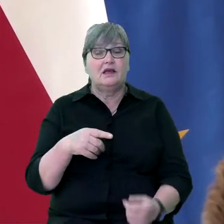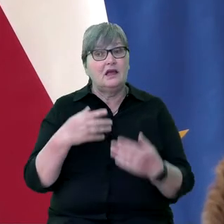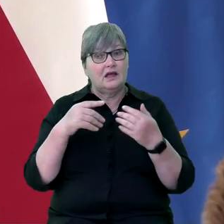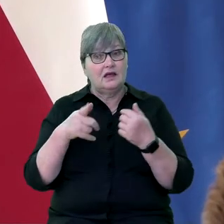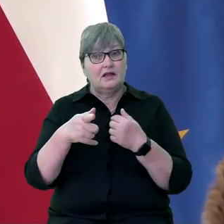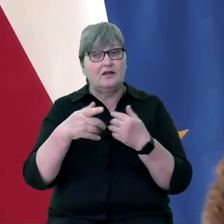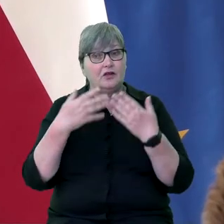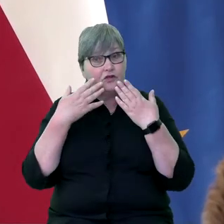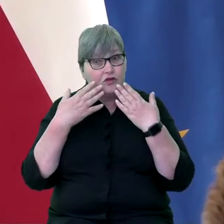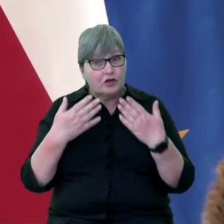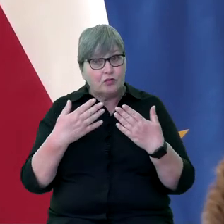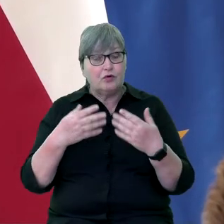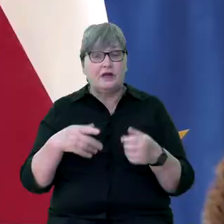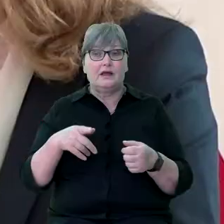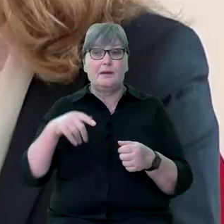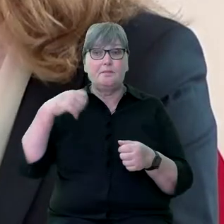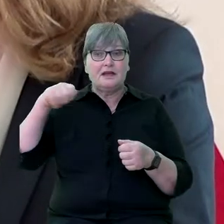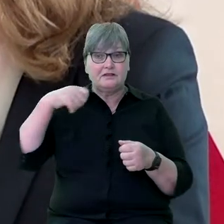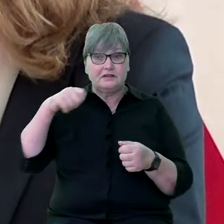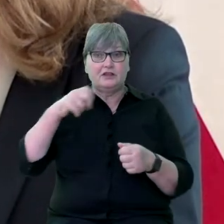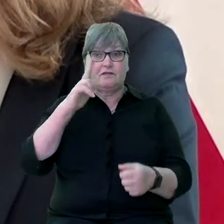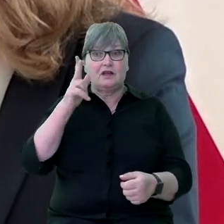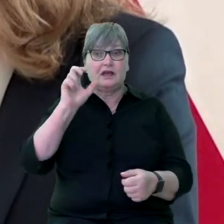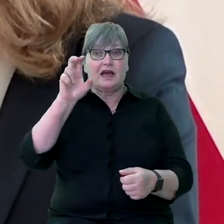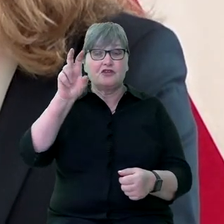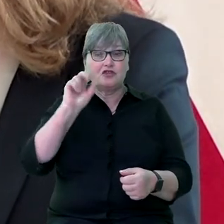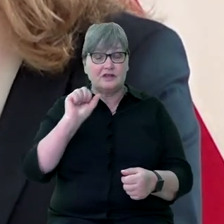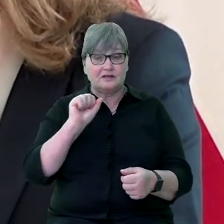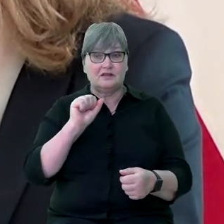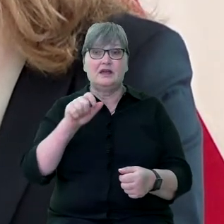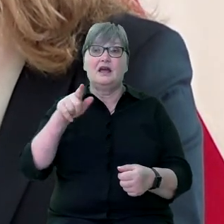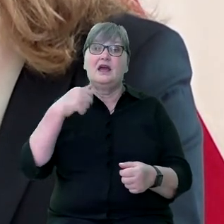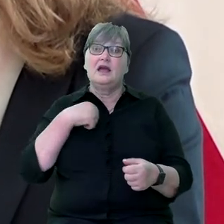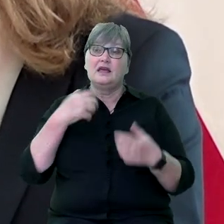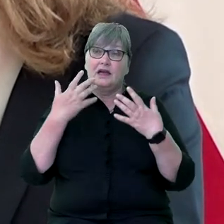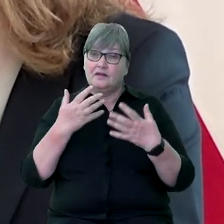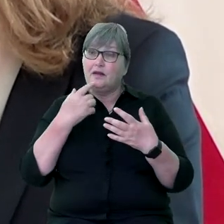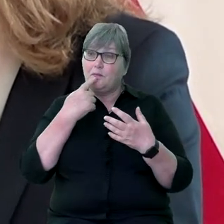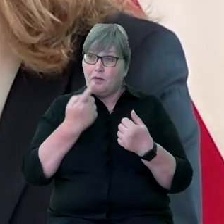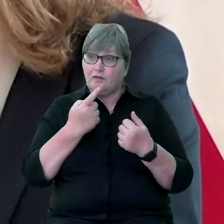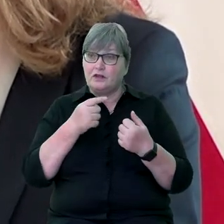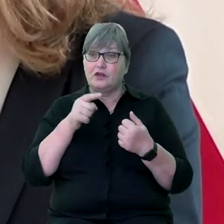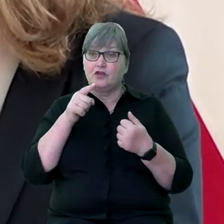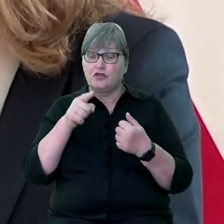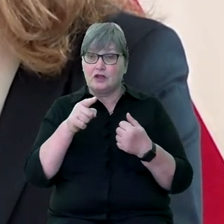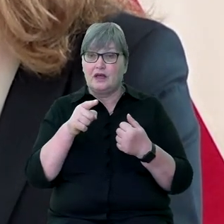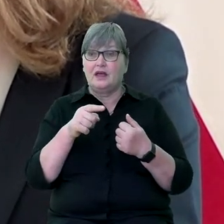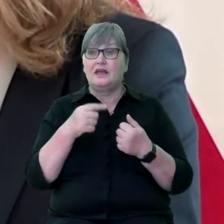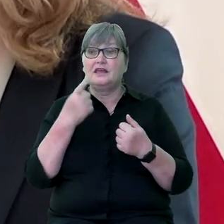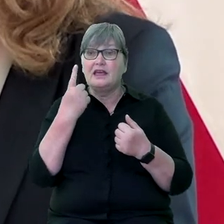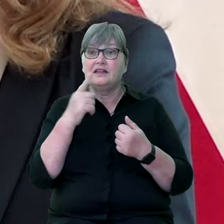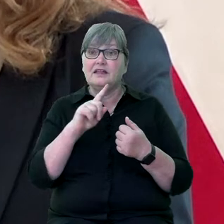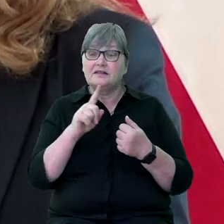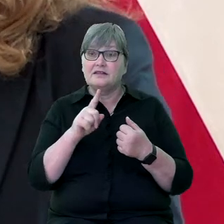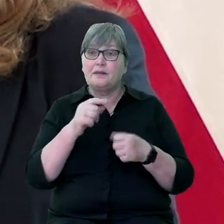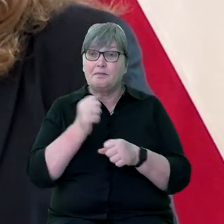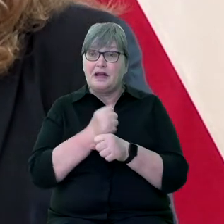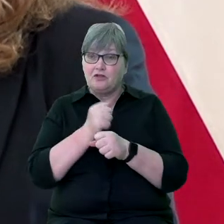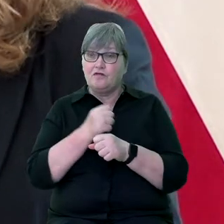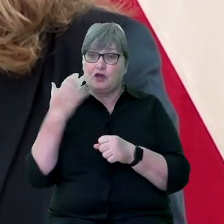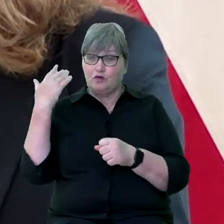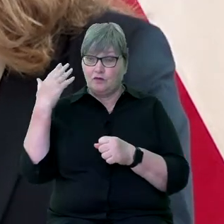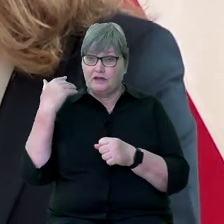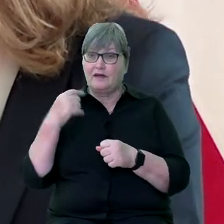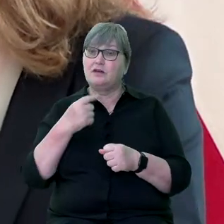zawdzięczam głębokie przekonanie, które jeden z jego współpracowników, nieodżałowany Władysław Stasiak, ujął w słowa: dla Polski